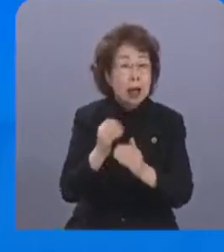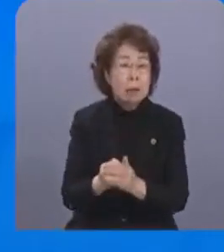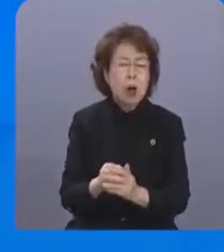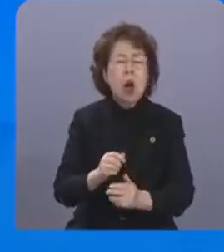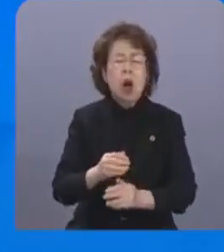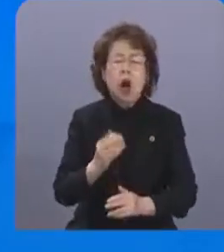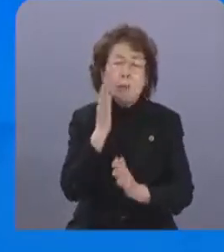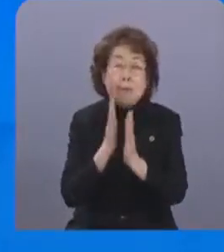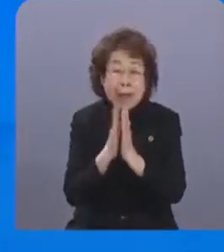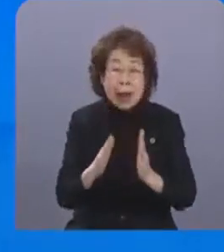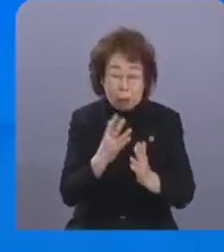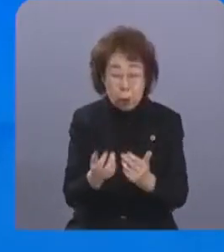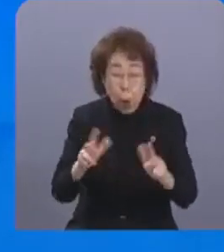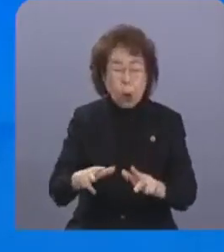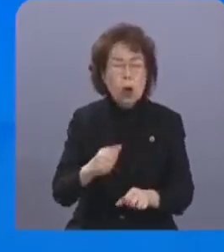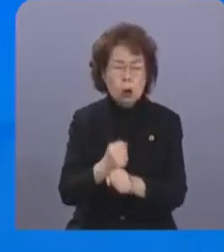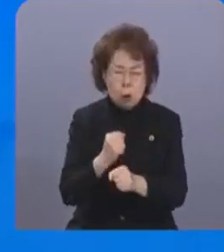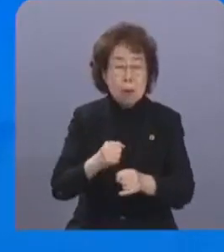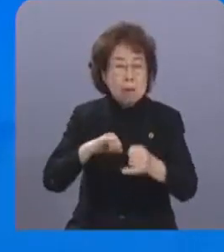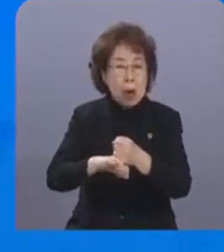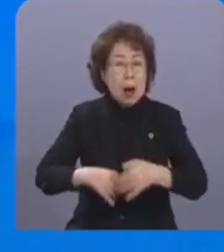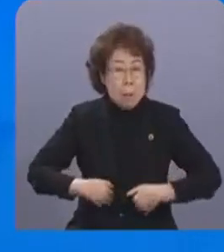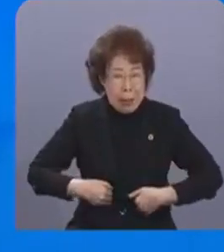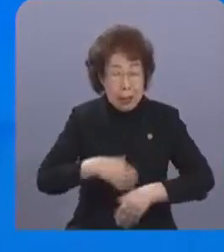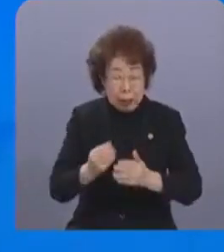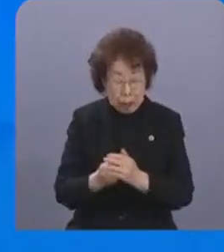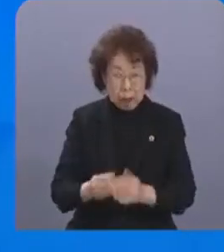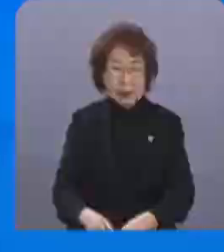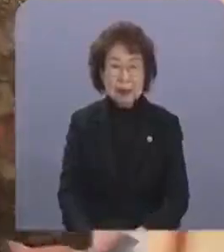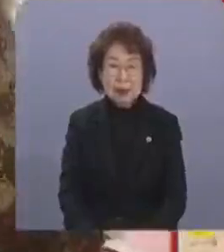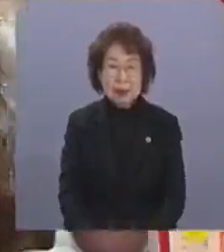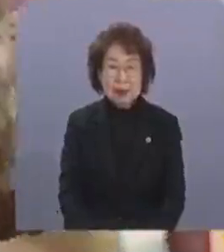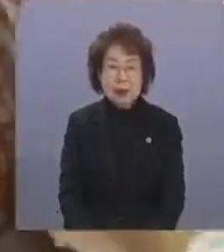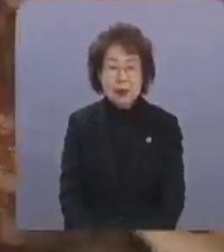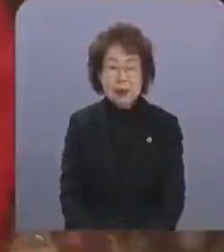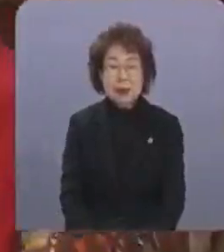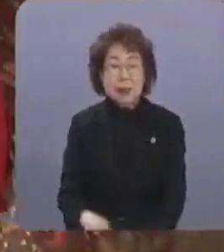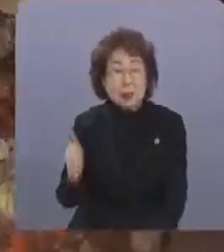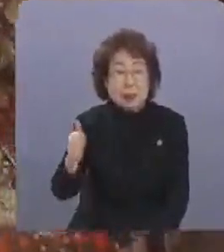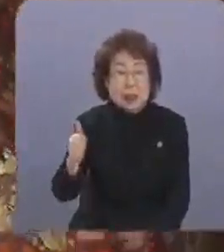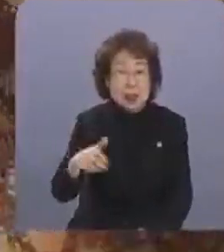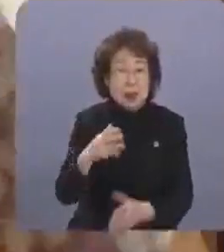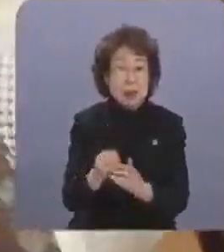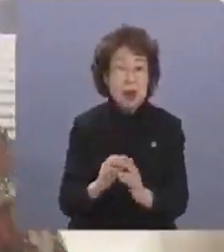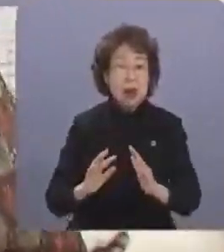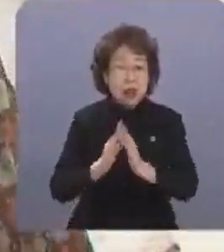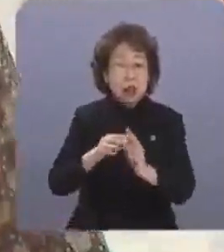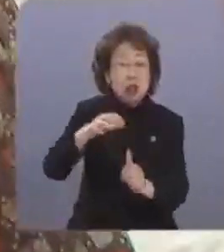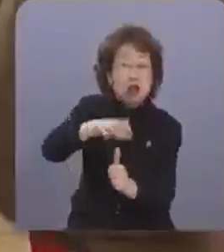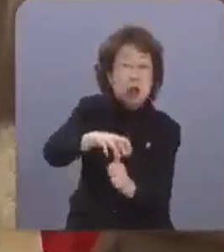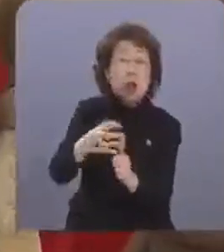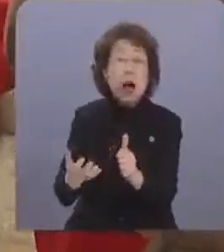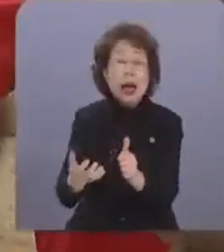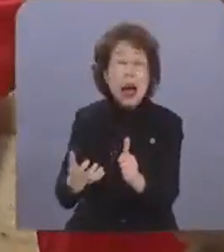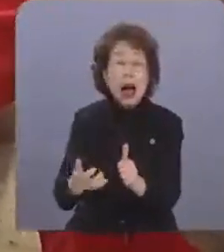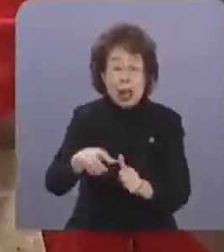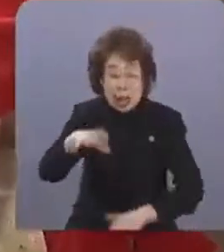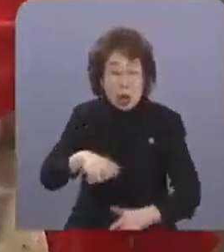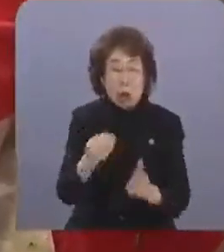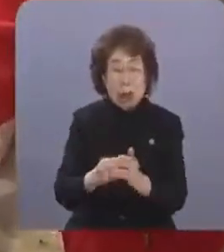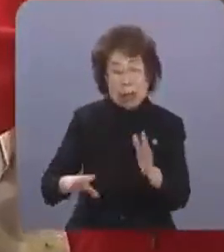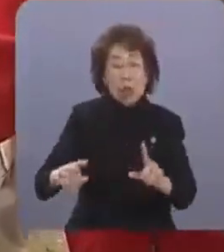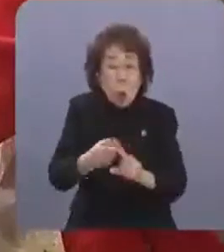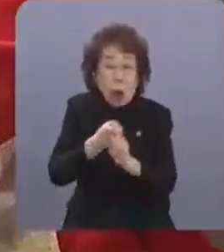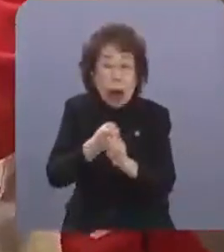충분한 녹지공원을 확보하는 등 난개발을 막는다는 입장이고 주진우 후보는 건축 규제를 완화해 인근 단지와